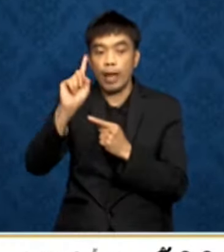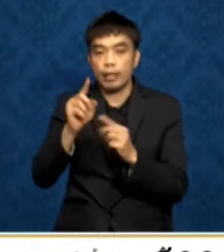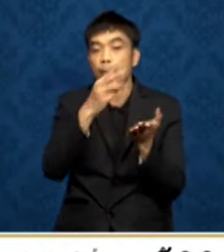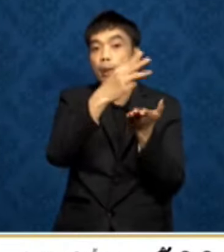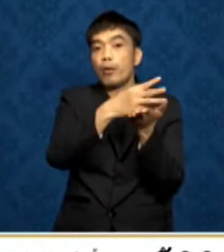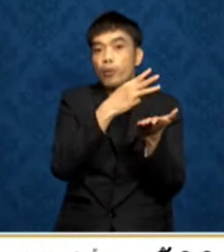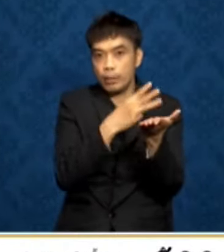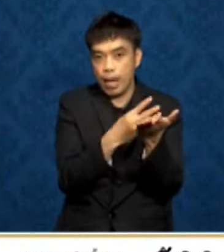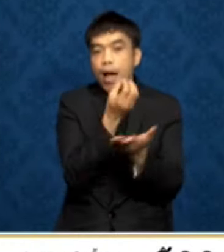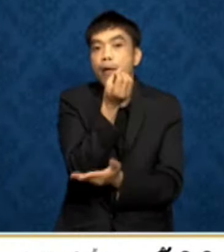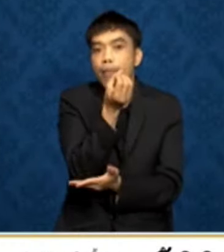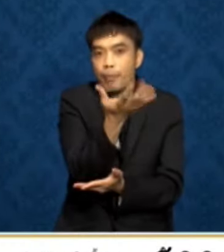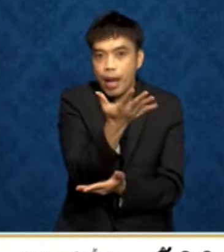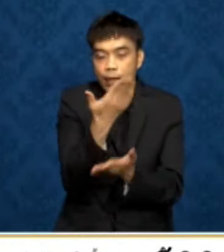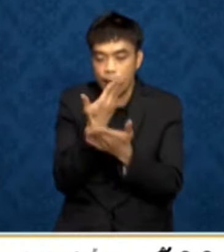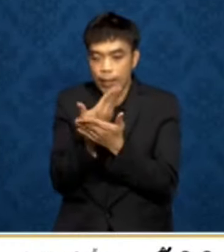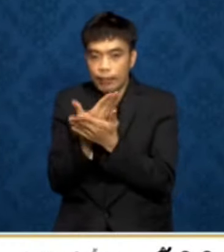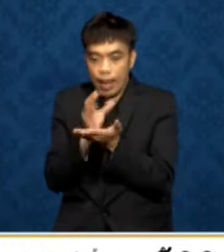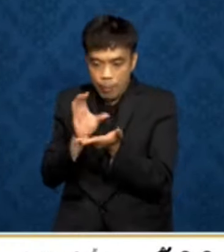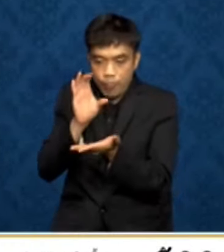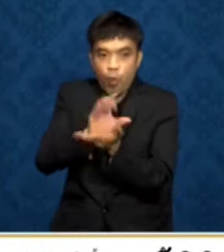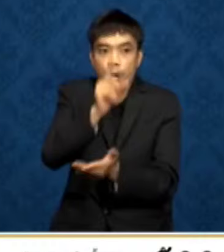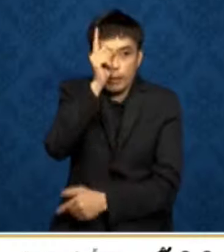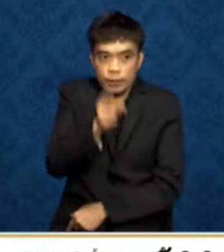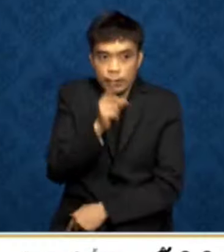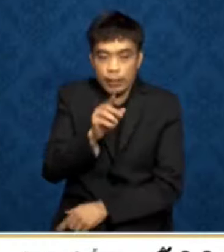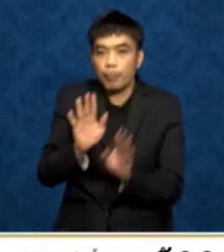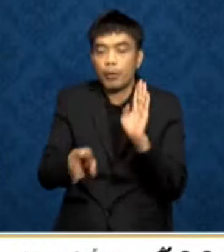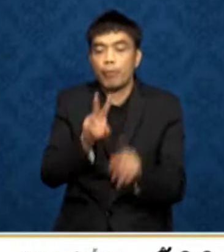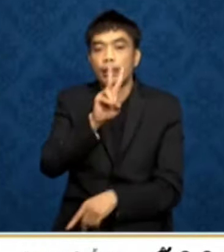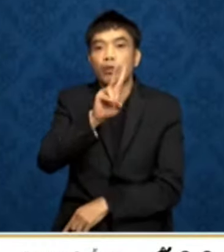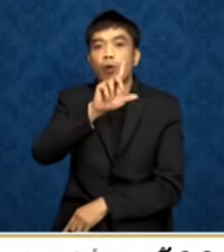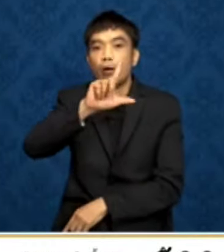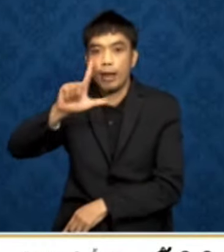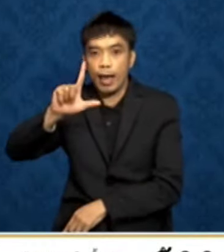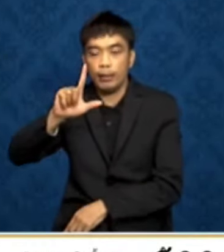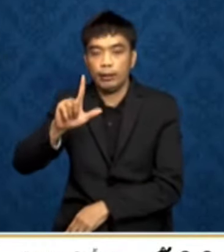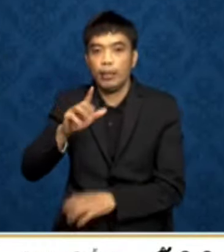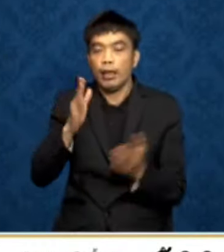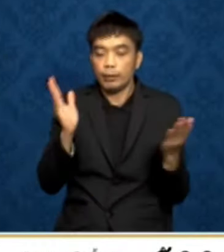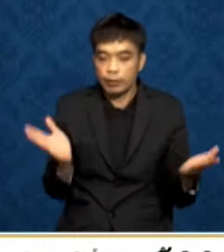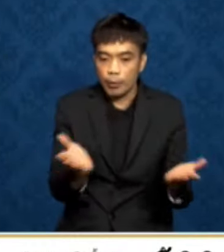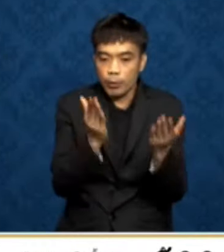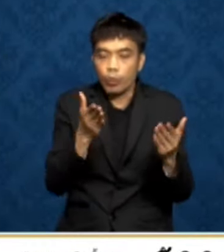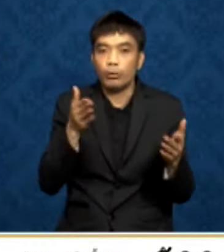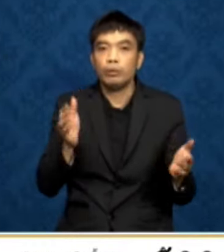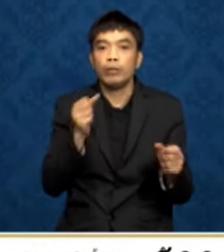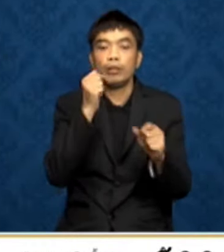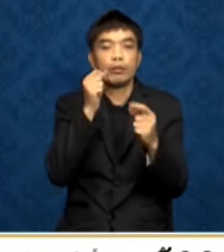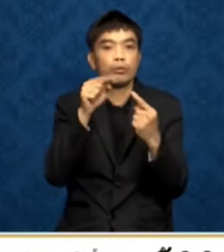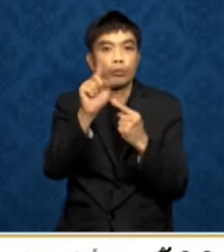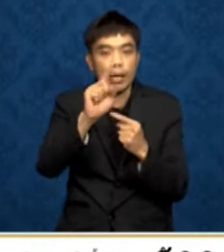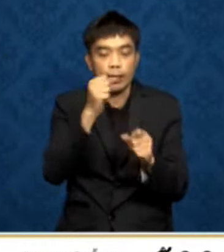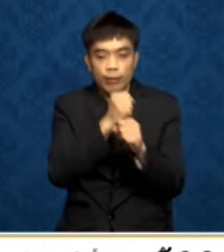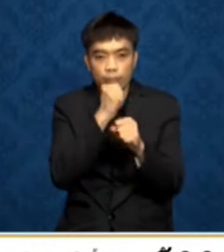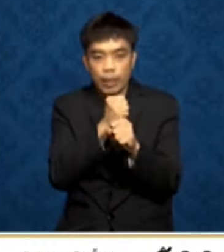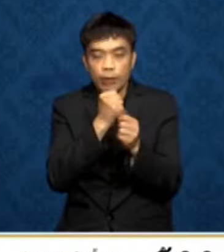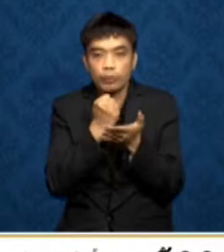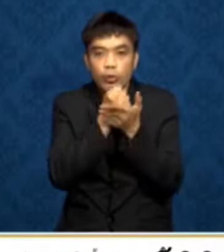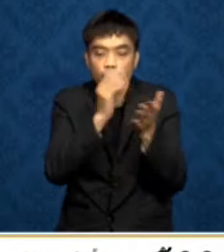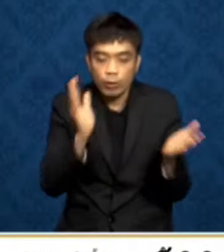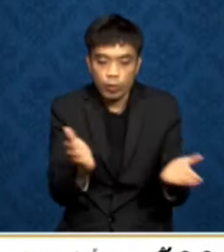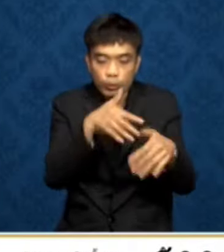ส่วนใหญ่นะครับมีงบลงทุนจริงๆเพียงแค่ 2ล้านบาทเท่านั้นนะครับเป็นการสนับสนุนการดำเนินงานในพื้นที่แล้วก็อำนวยความสะดวกนะครับพี่